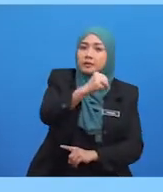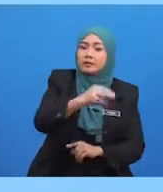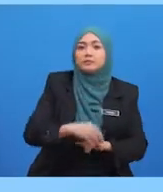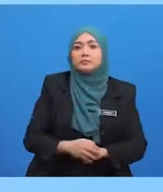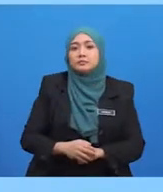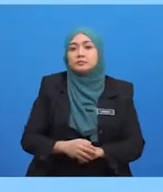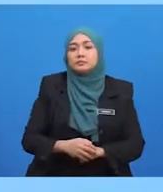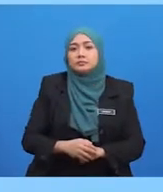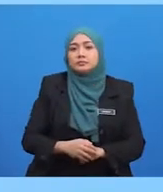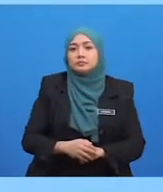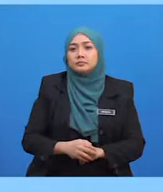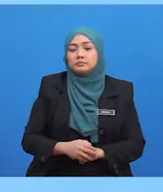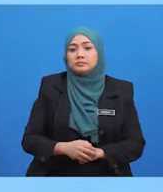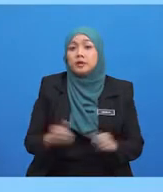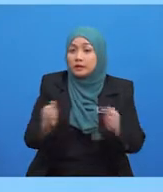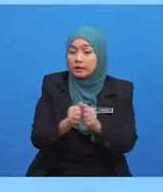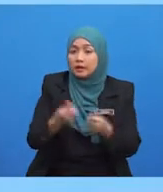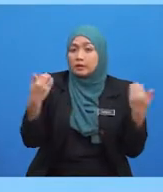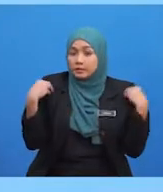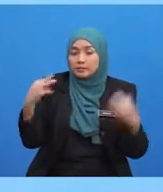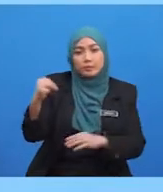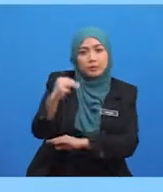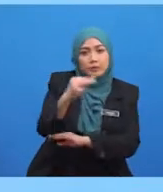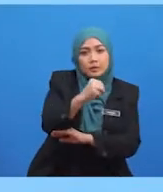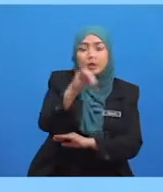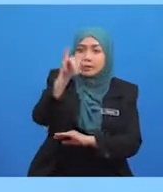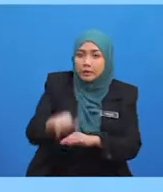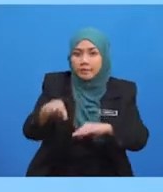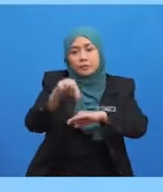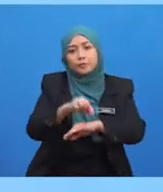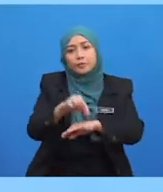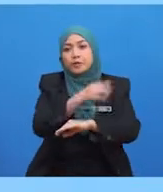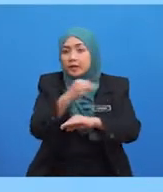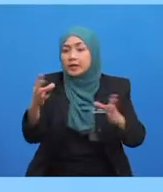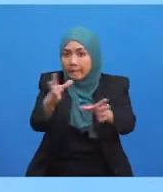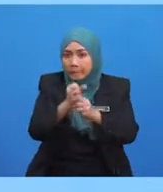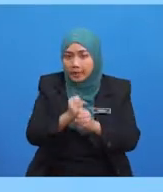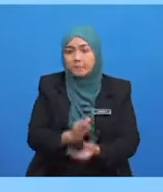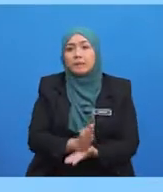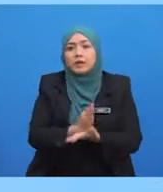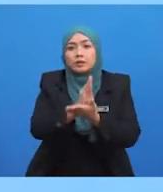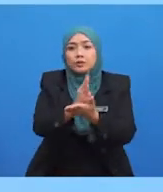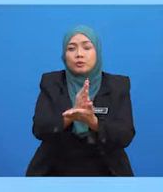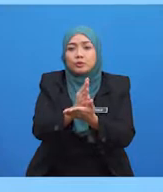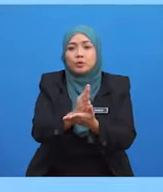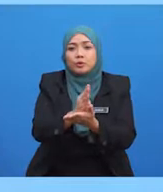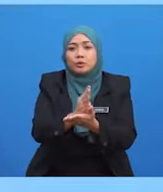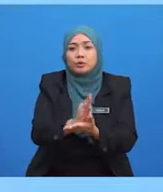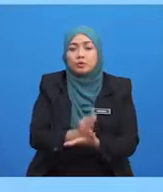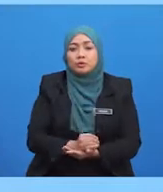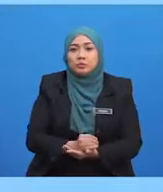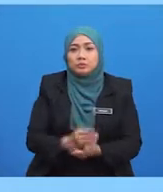bersyukur dengan adanya mikroorganisma yang berguna dan dapat membantu memberi